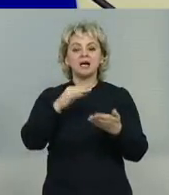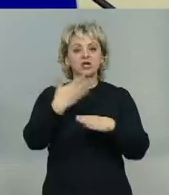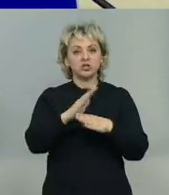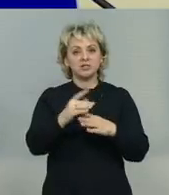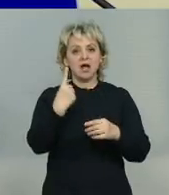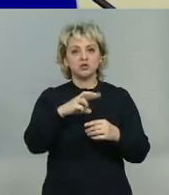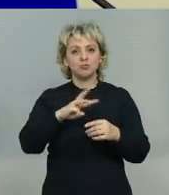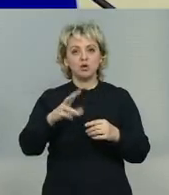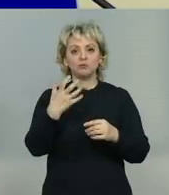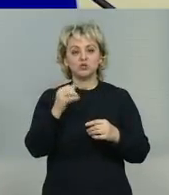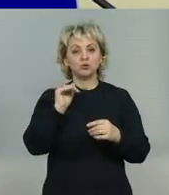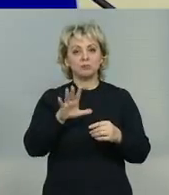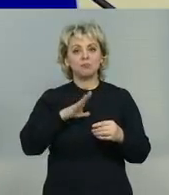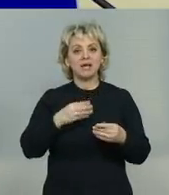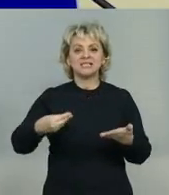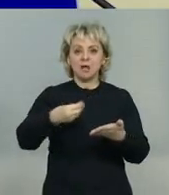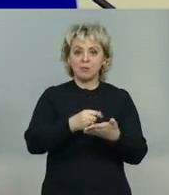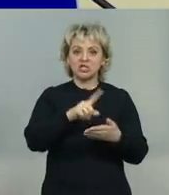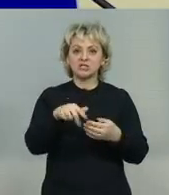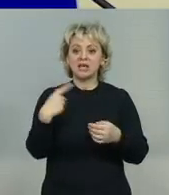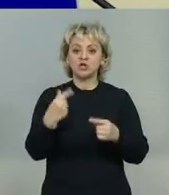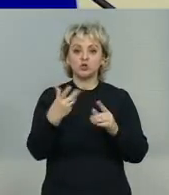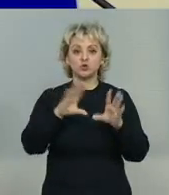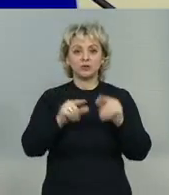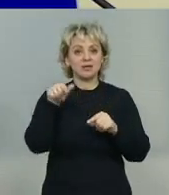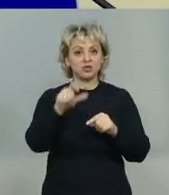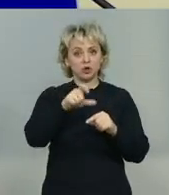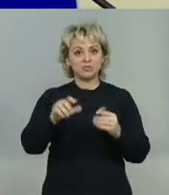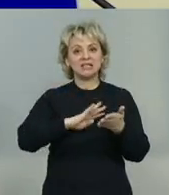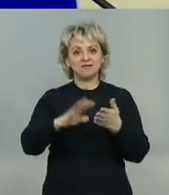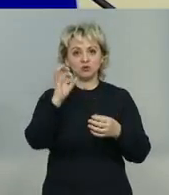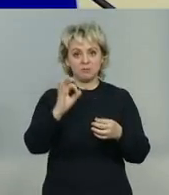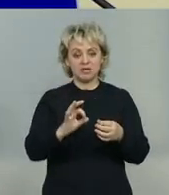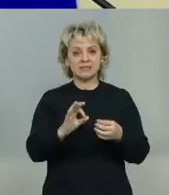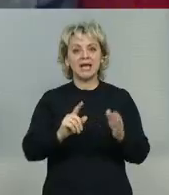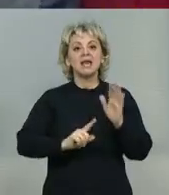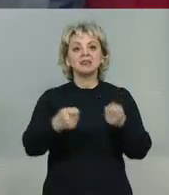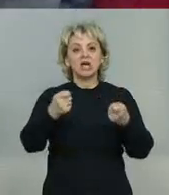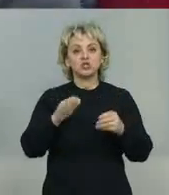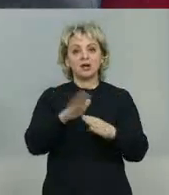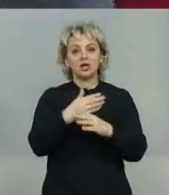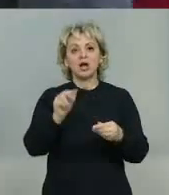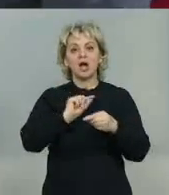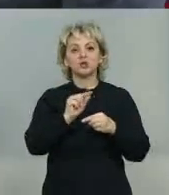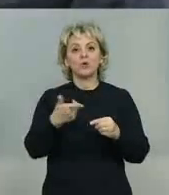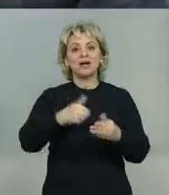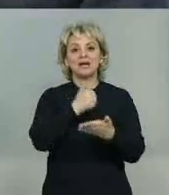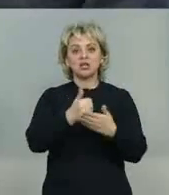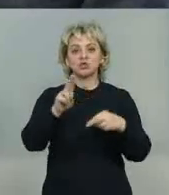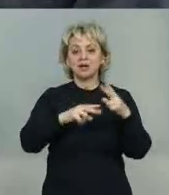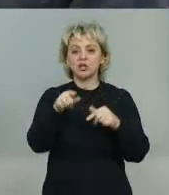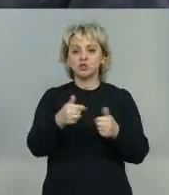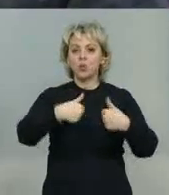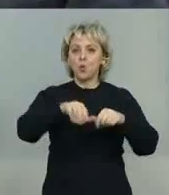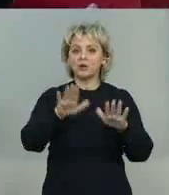размере 1 500 000 был погашен за счет третьих лиц более чем на 90%. Начальник отдела контроля за градостроительной